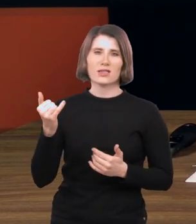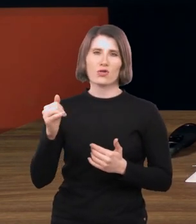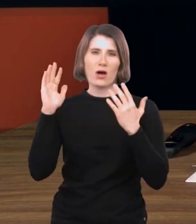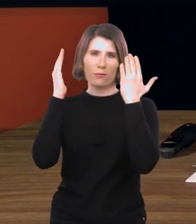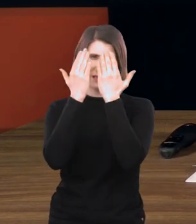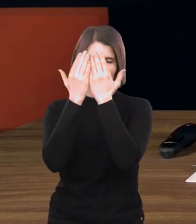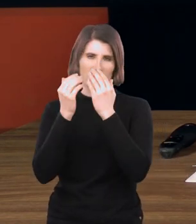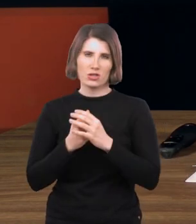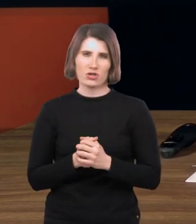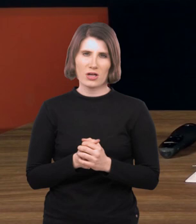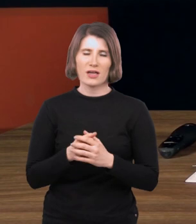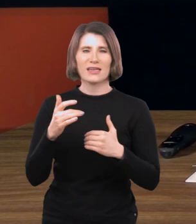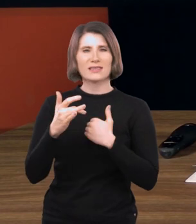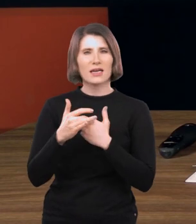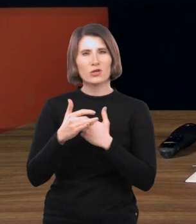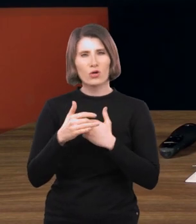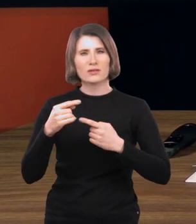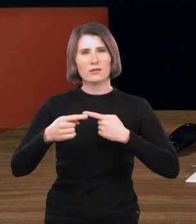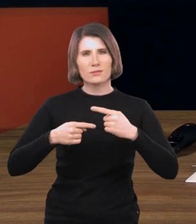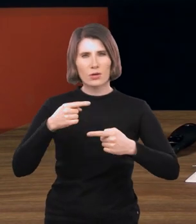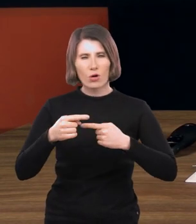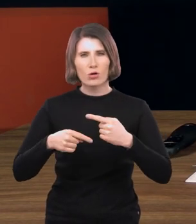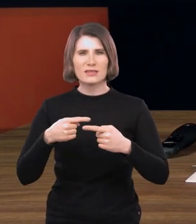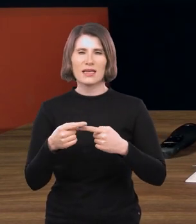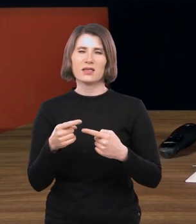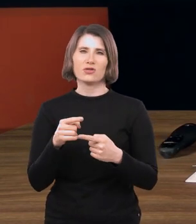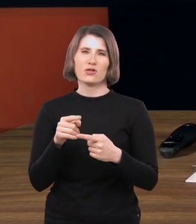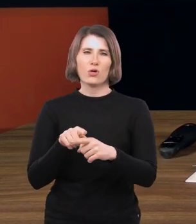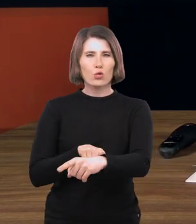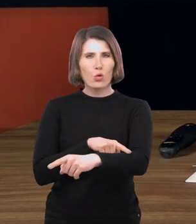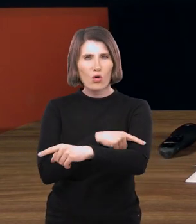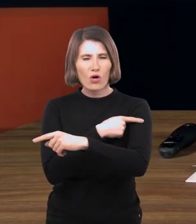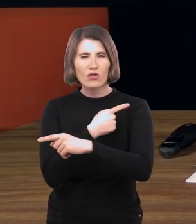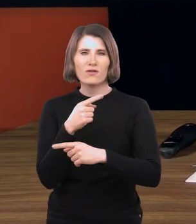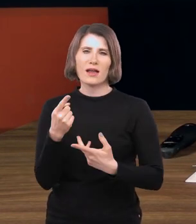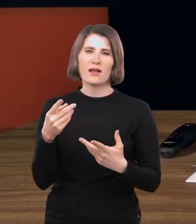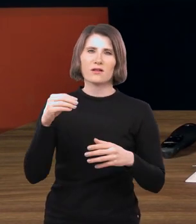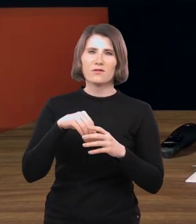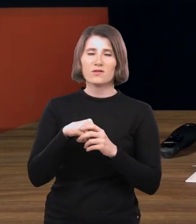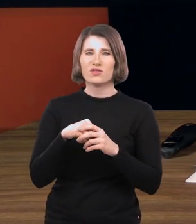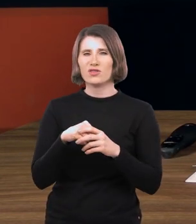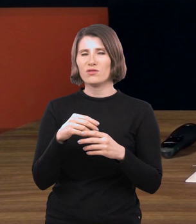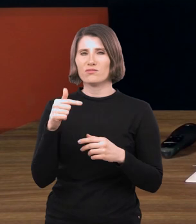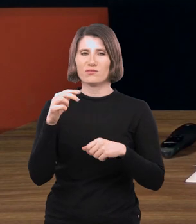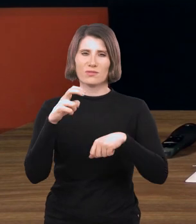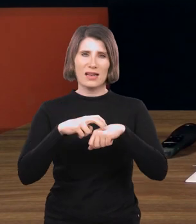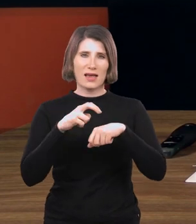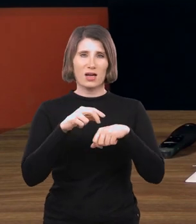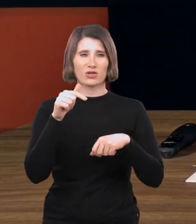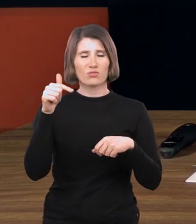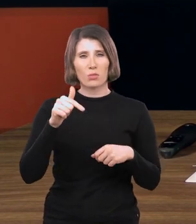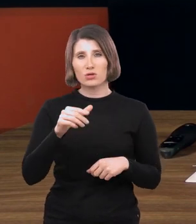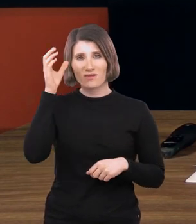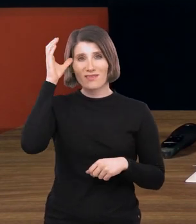jest takim procesem, który jest długotrwały i wymaga naprawdę rzetelnej wiedzy, dużego doświadczenia